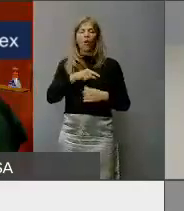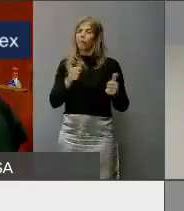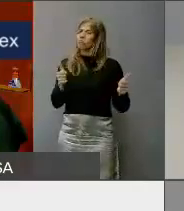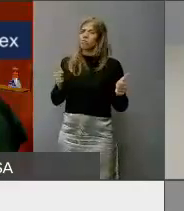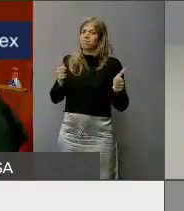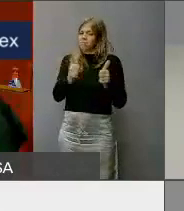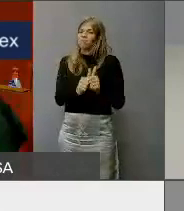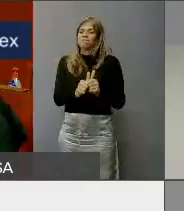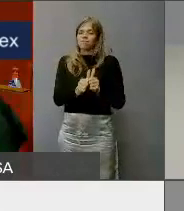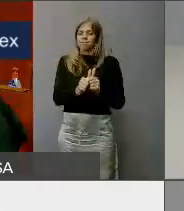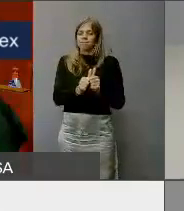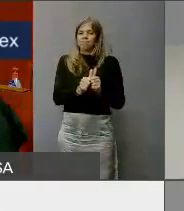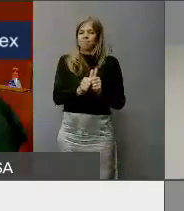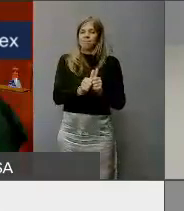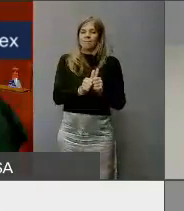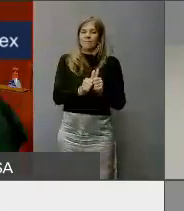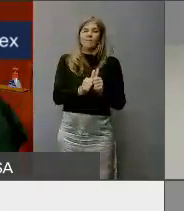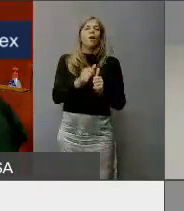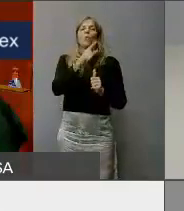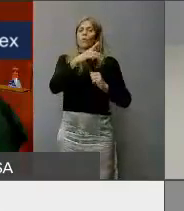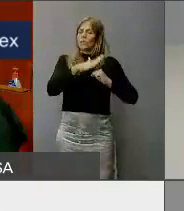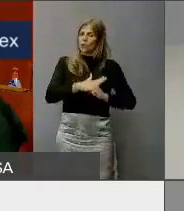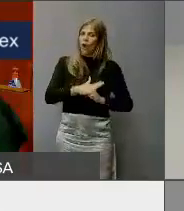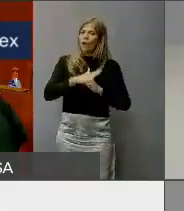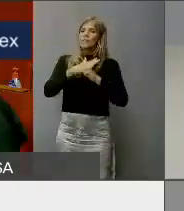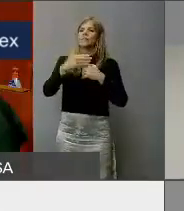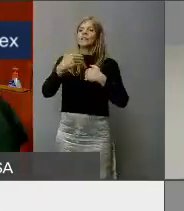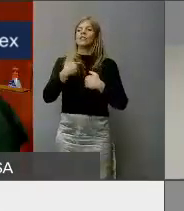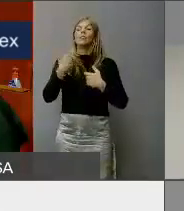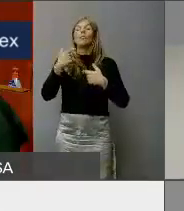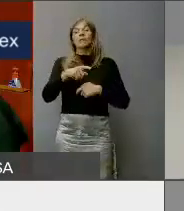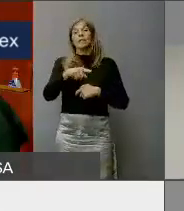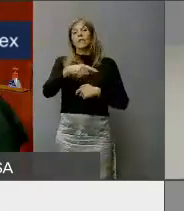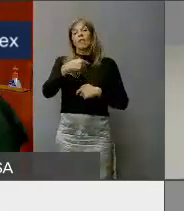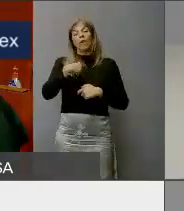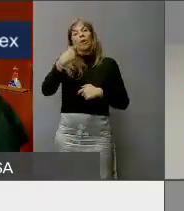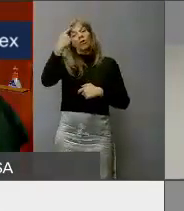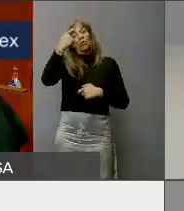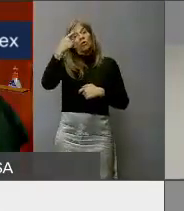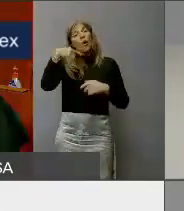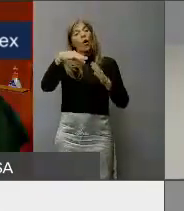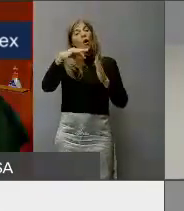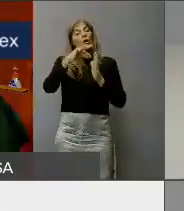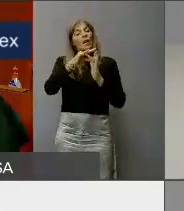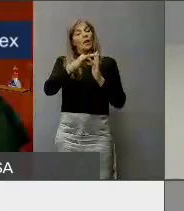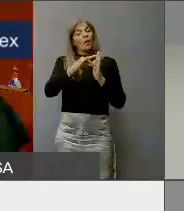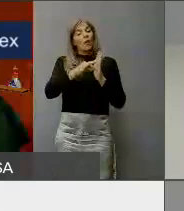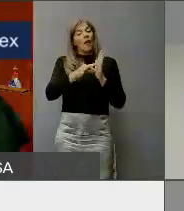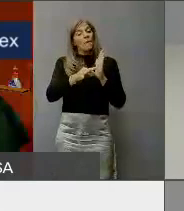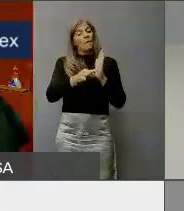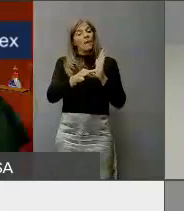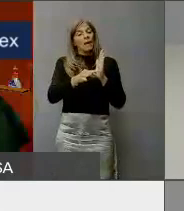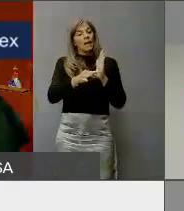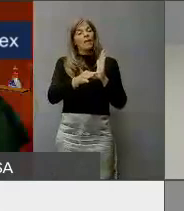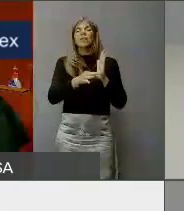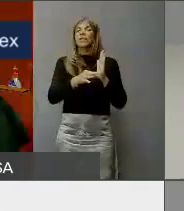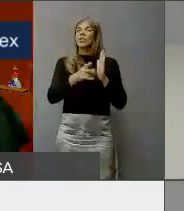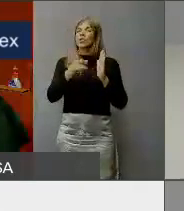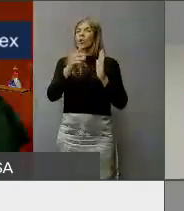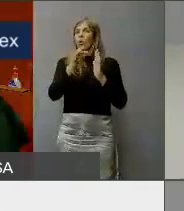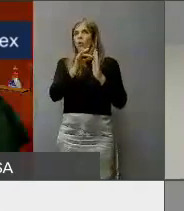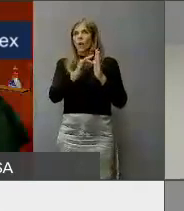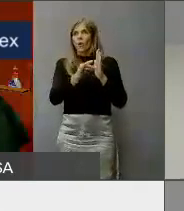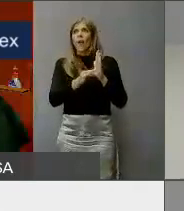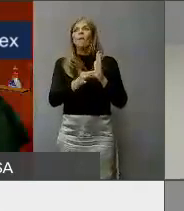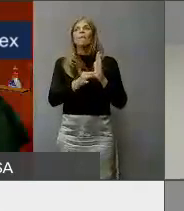questa è un regolamento che va a toccare una congerie di interessi anche clientelari che